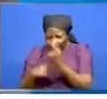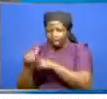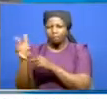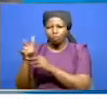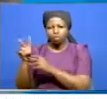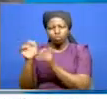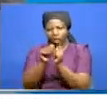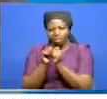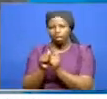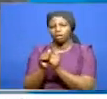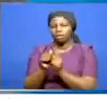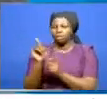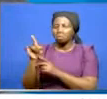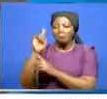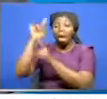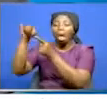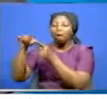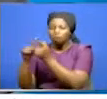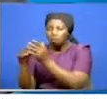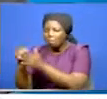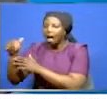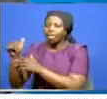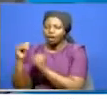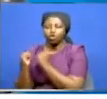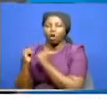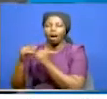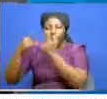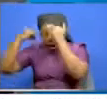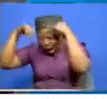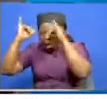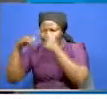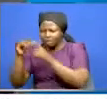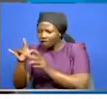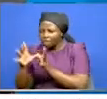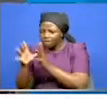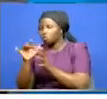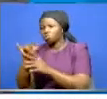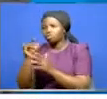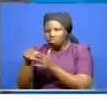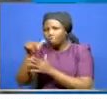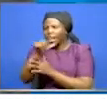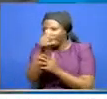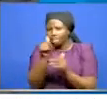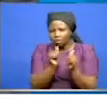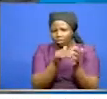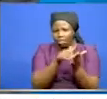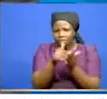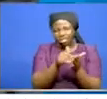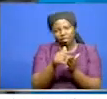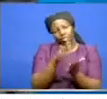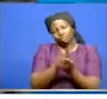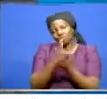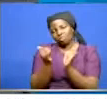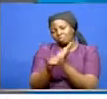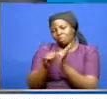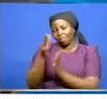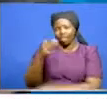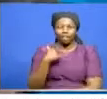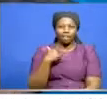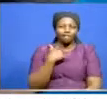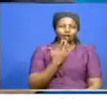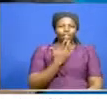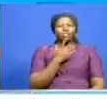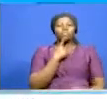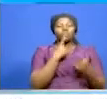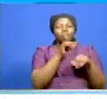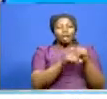mzuri lakini anakusukumia ununue kengine kakonde. Naam, sasa inakuwa pale kuna shida. Naam, asante. Umezungumzia kuhusiana na swala la BBI,